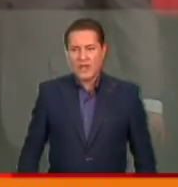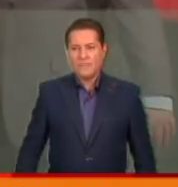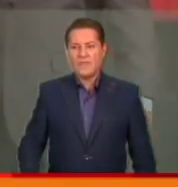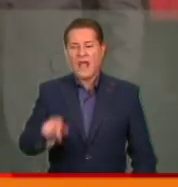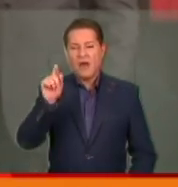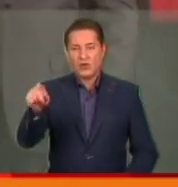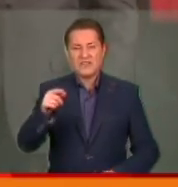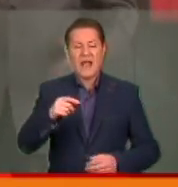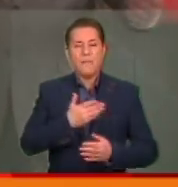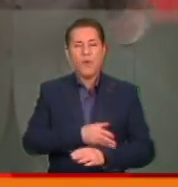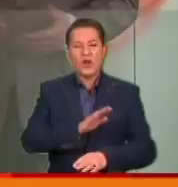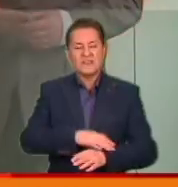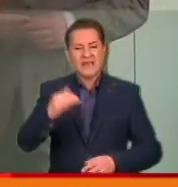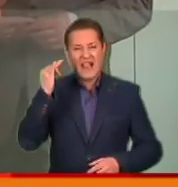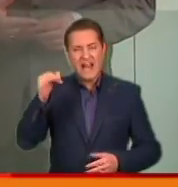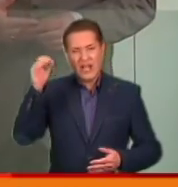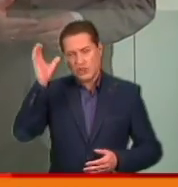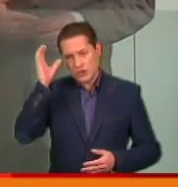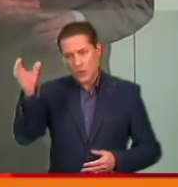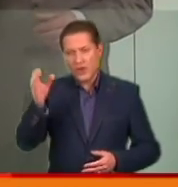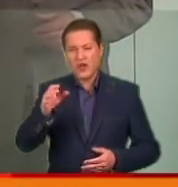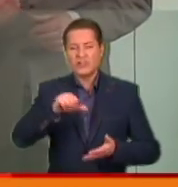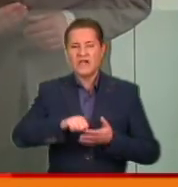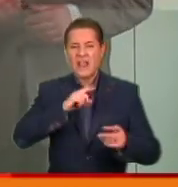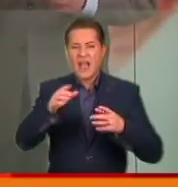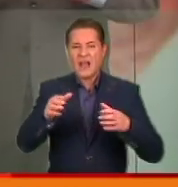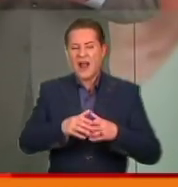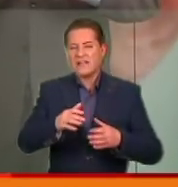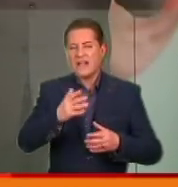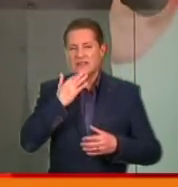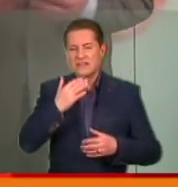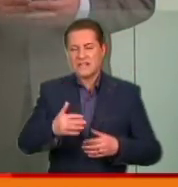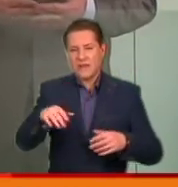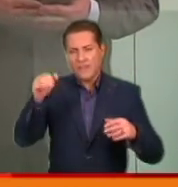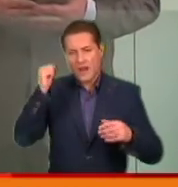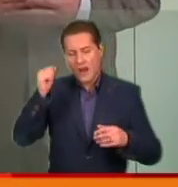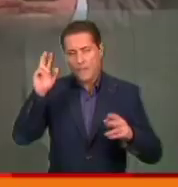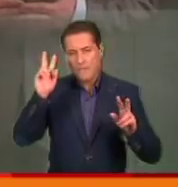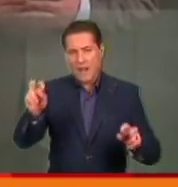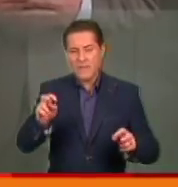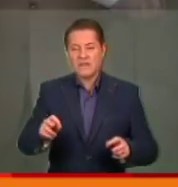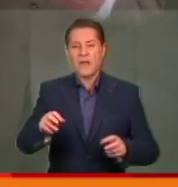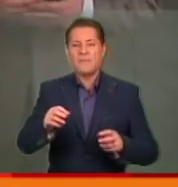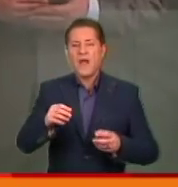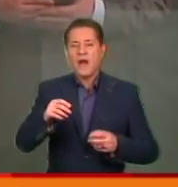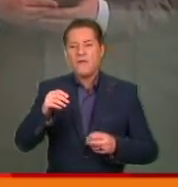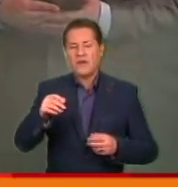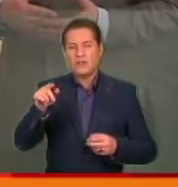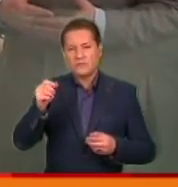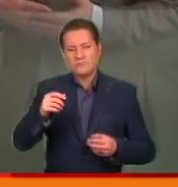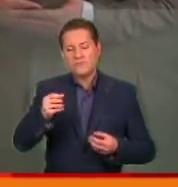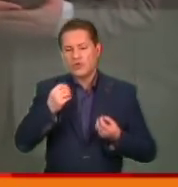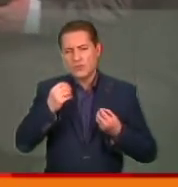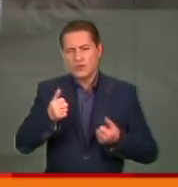– польський історик, член Ради Інституту національної пам'яті. Він каже, добре зважуйте, як визнаєте когось національним героєм, бо